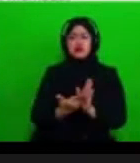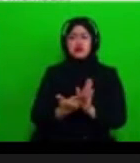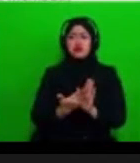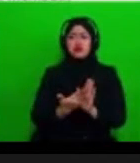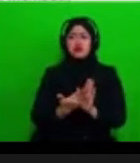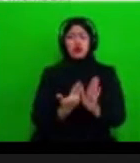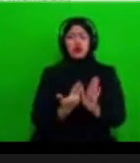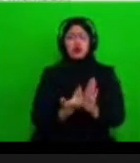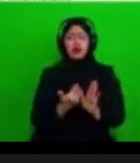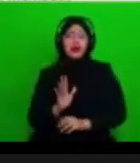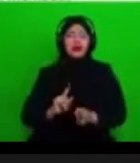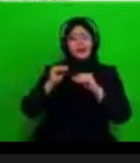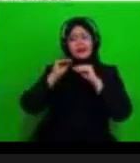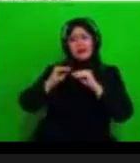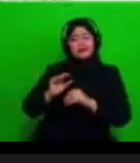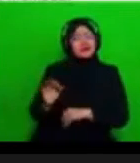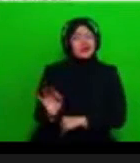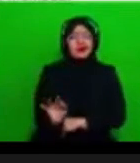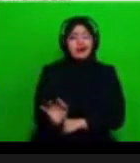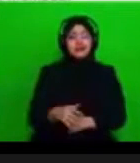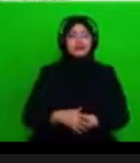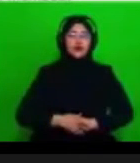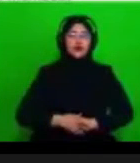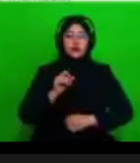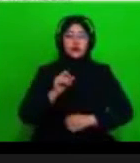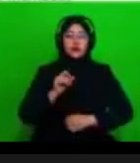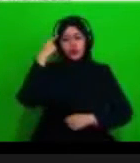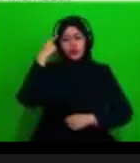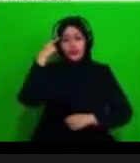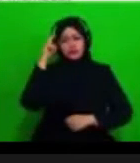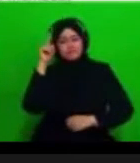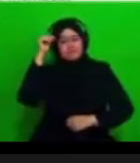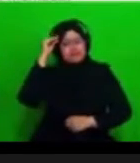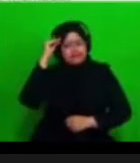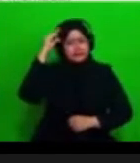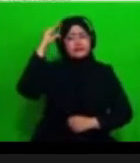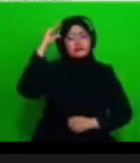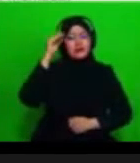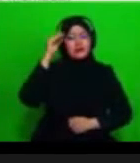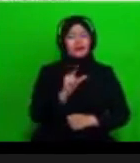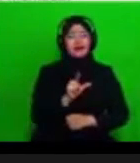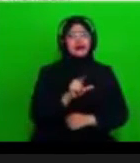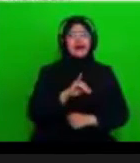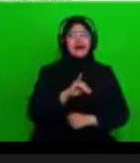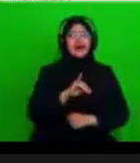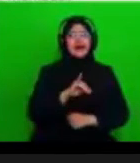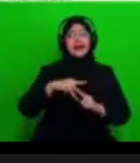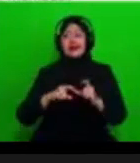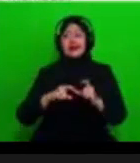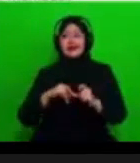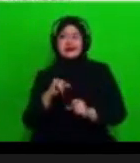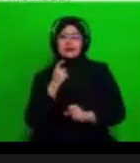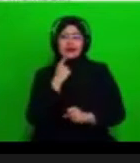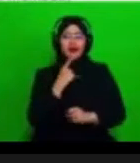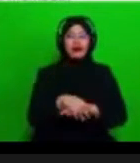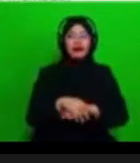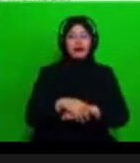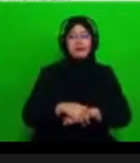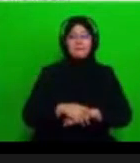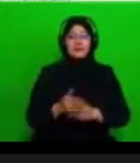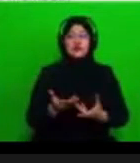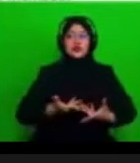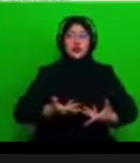tidak pada pendidikan literasi, numerasi, serta 21st century skills. Jadi